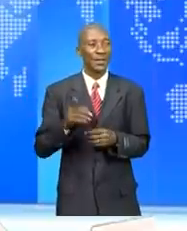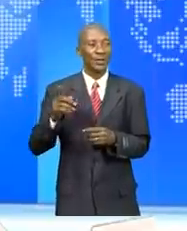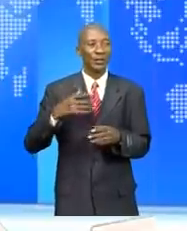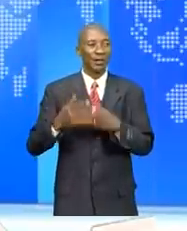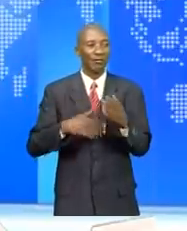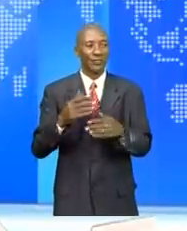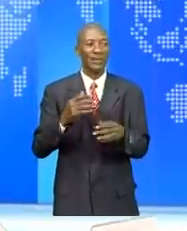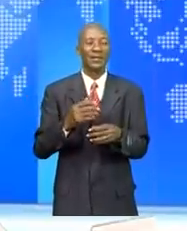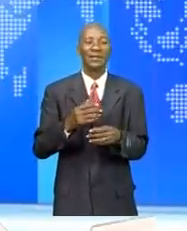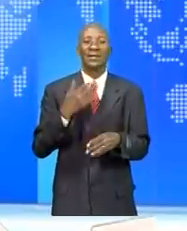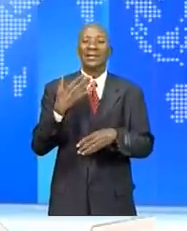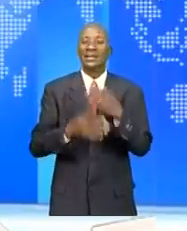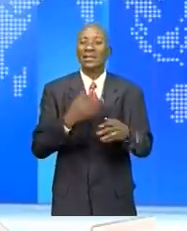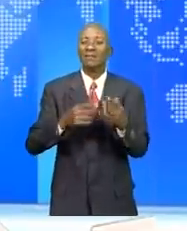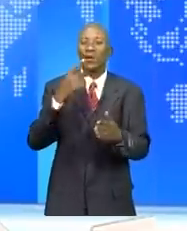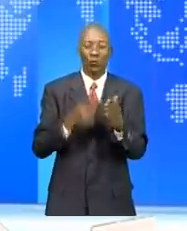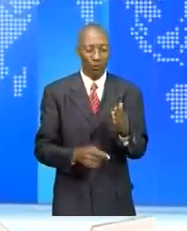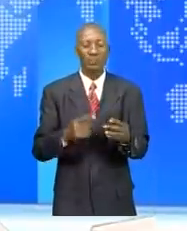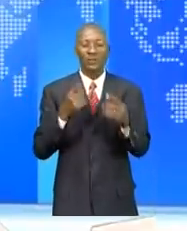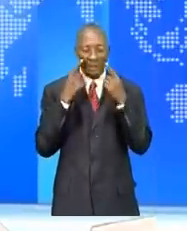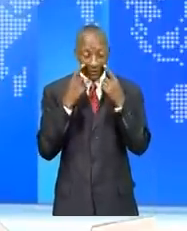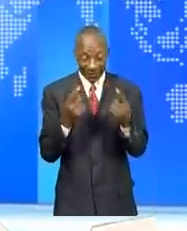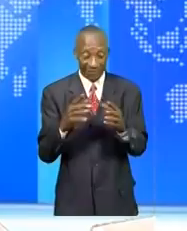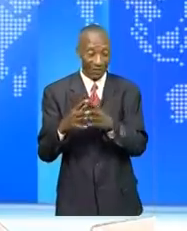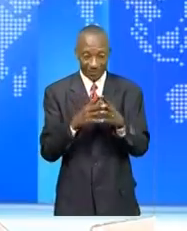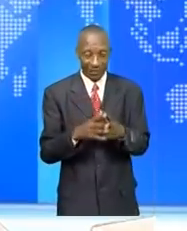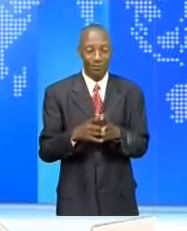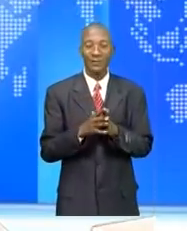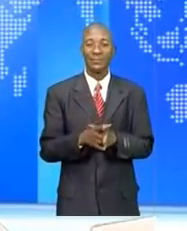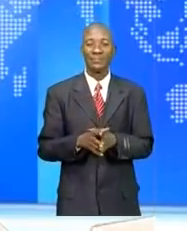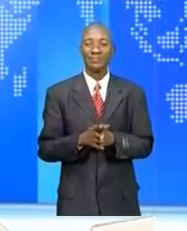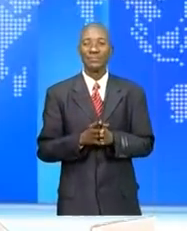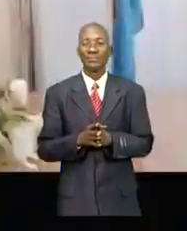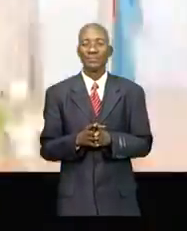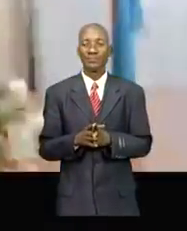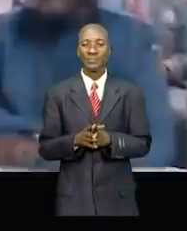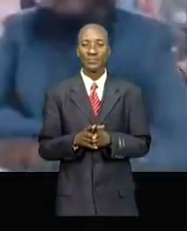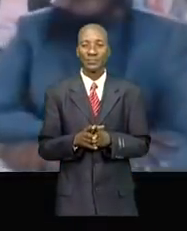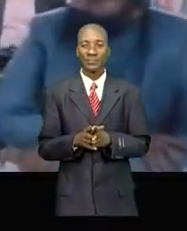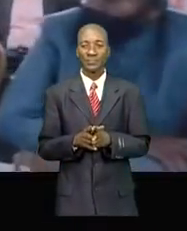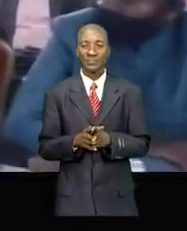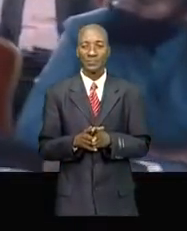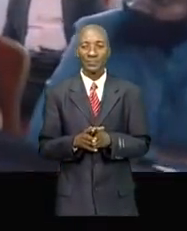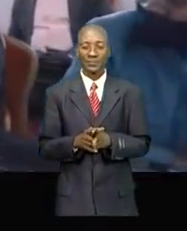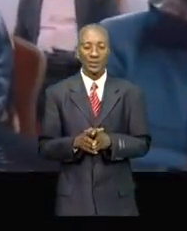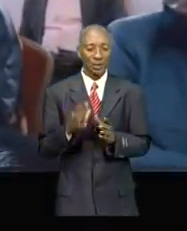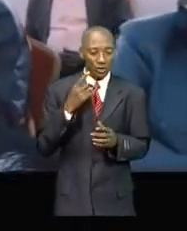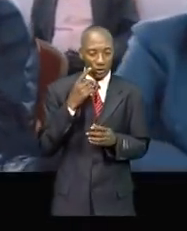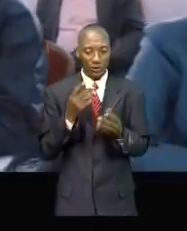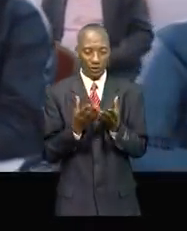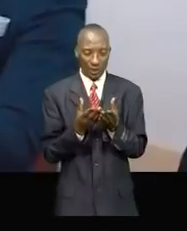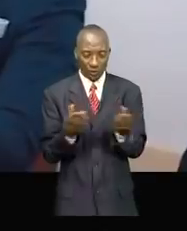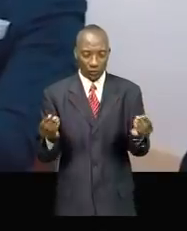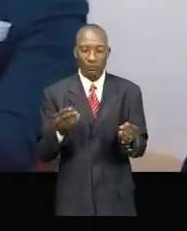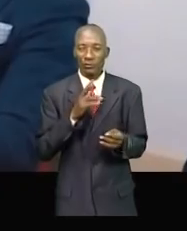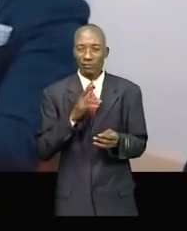coutumières. Marcel Moubenga, Patit Ondouangou, pour le compte rendu suivant. La recherche de solutions durables pour la sécurité,